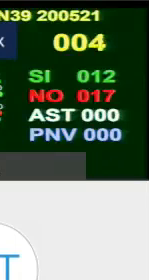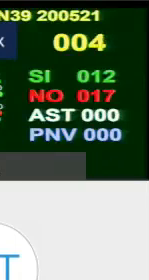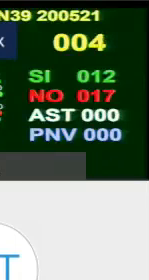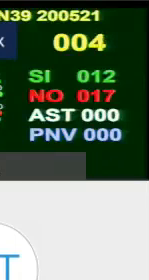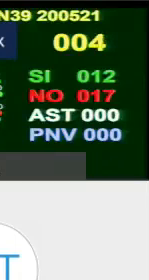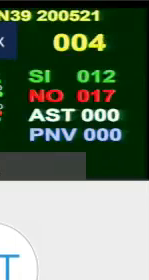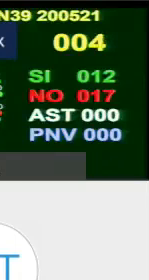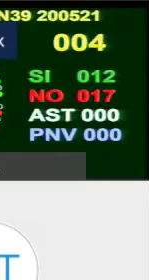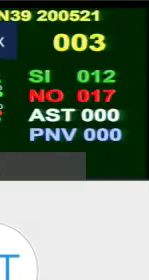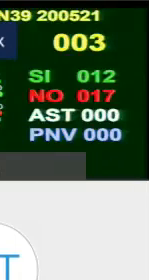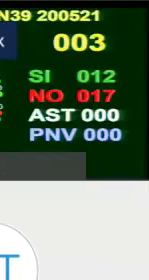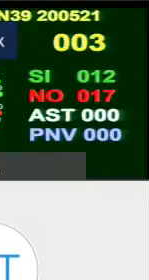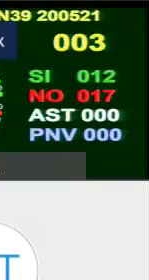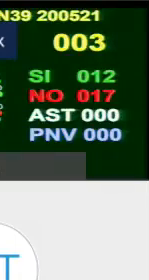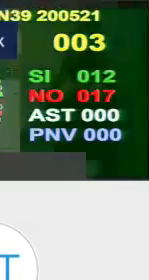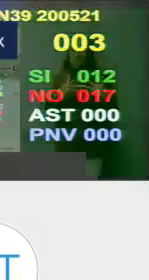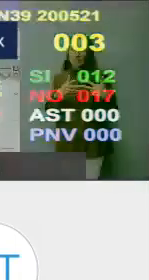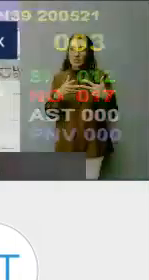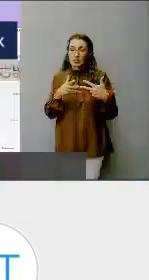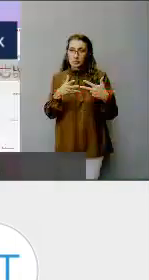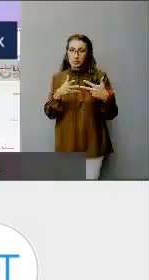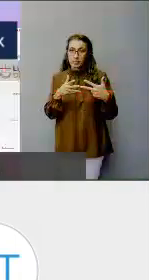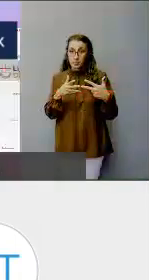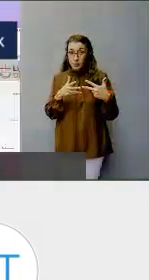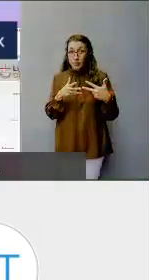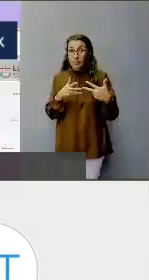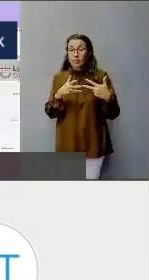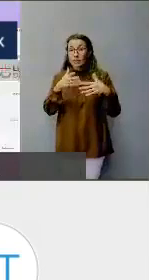da remoto ordine del giorno numero 11